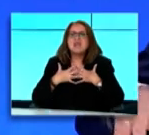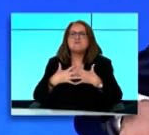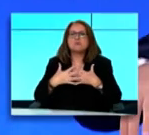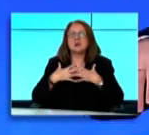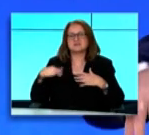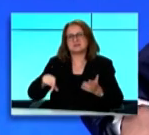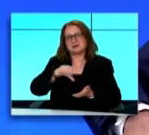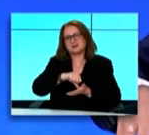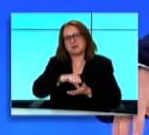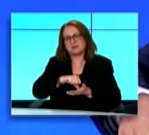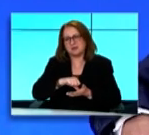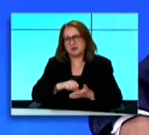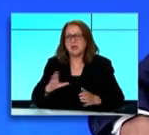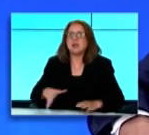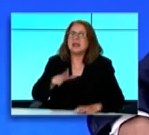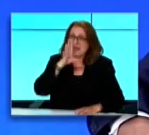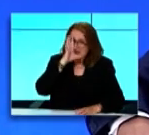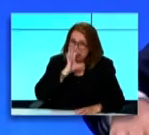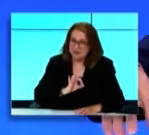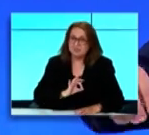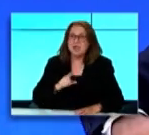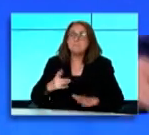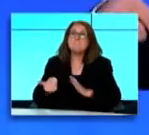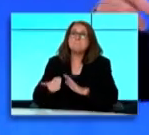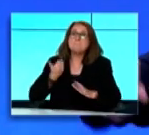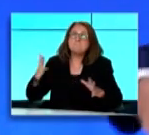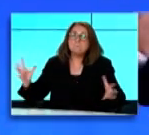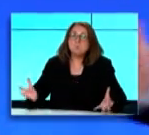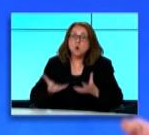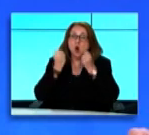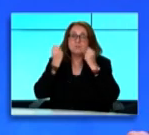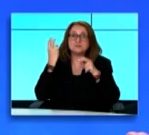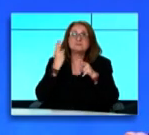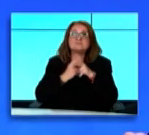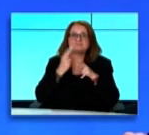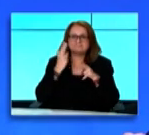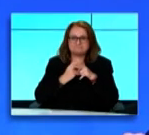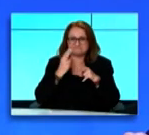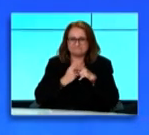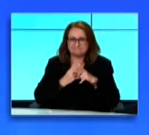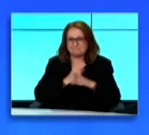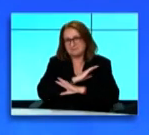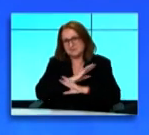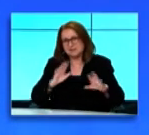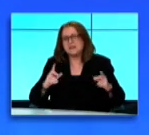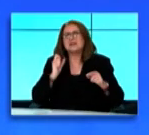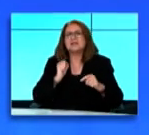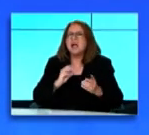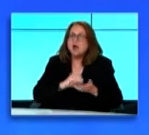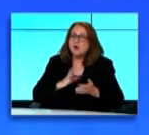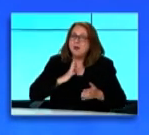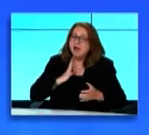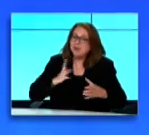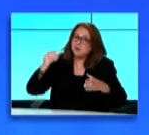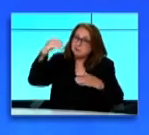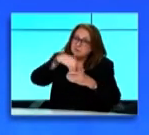των ανθρώπων μέσα στα δάση και τα παραγωγικά δάση είναι σημαντικά για την προστασία τους. Το καλοκαίρι δεν είναι όμως